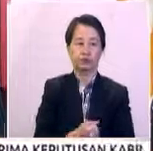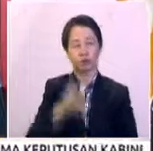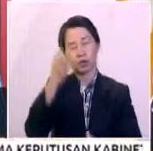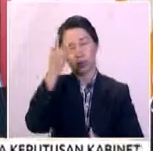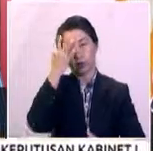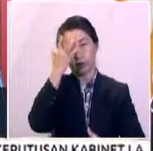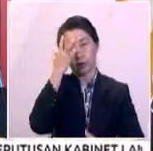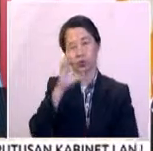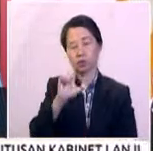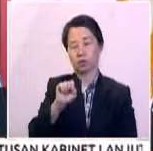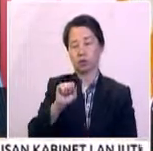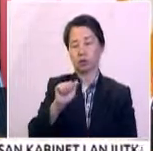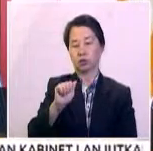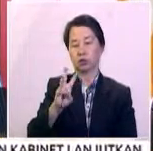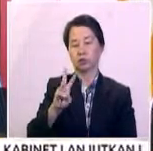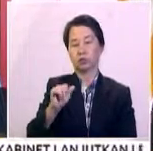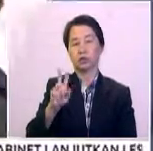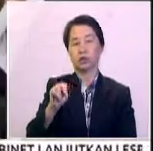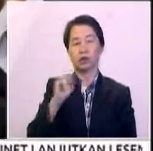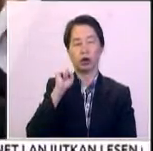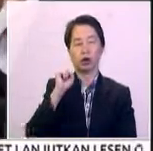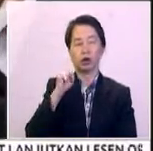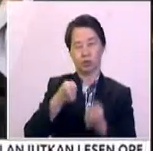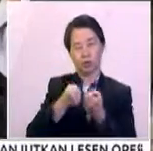Penyakit ni sawan, jenis sawan. Sawan tarik.